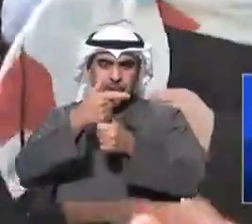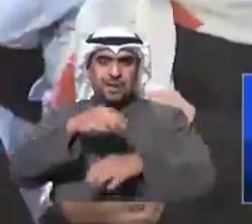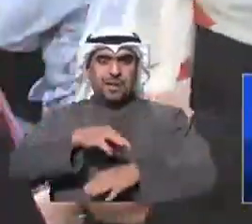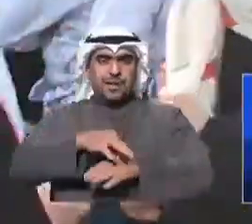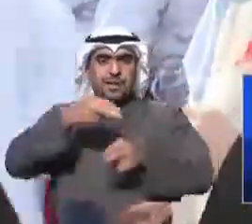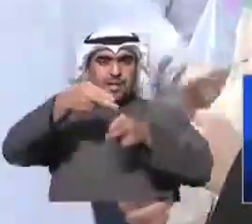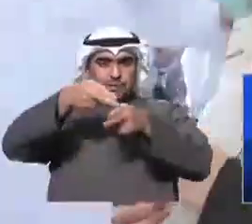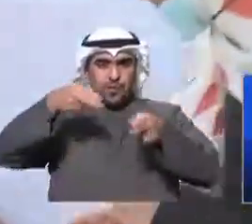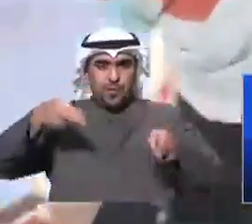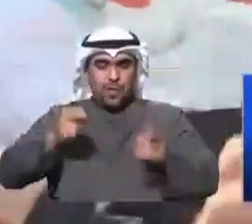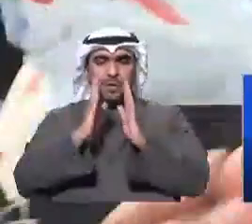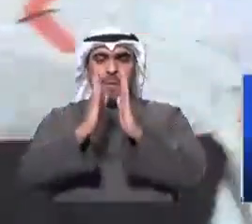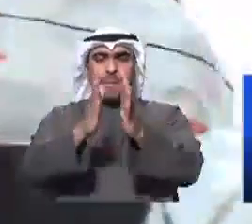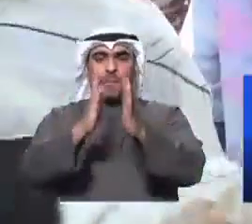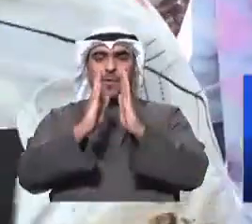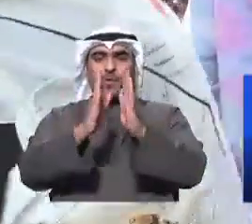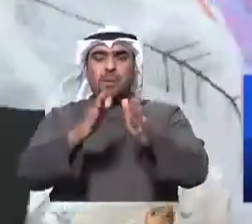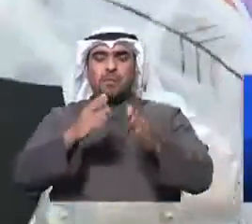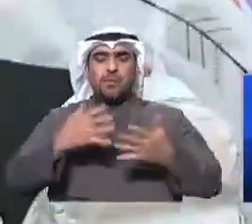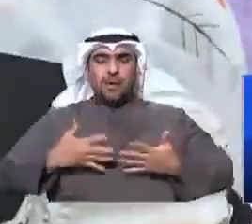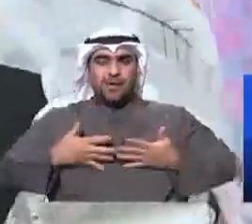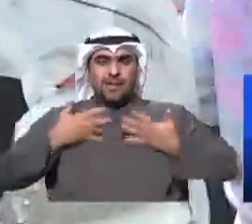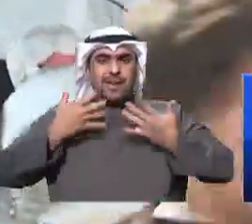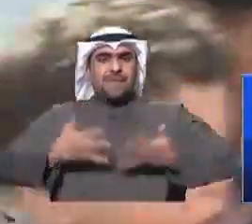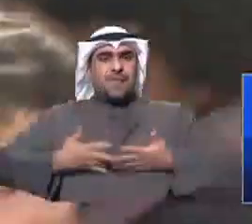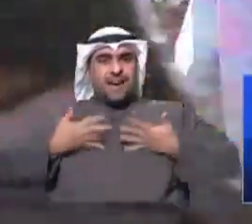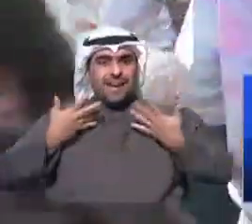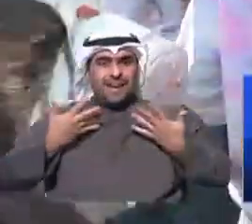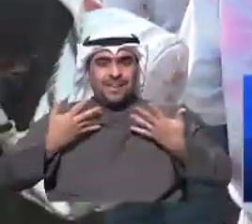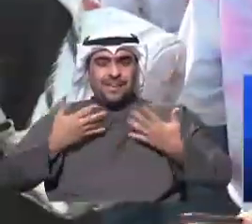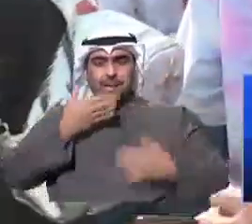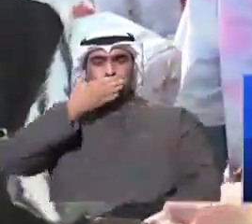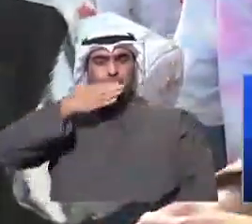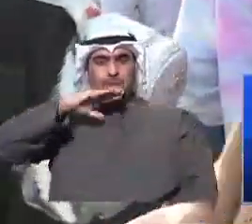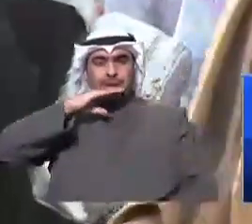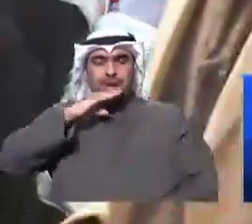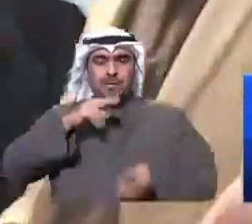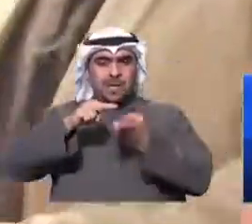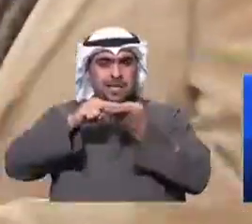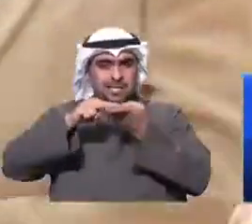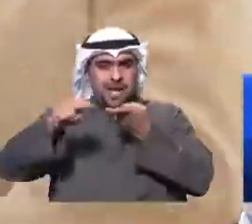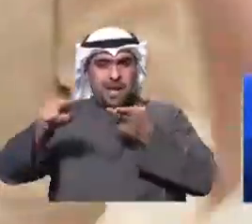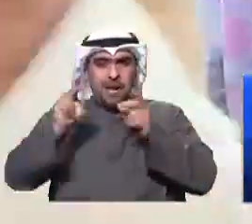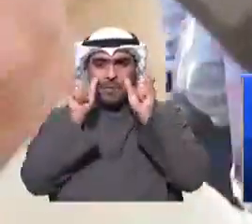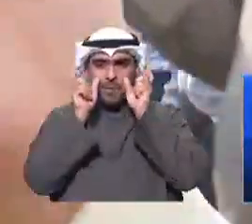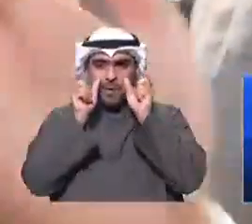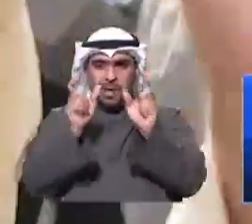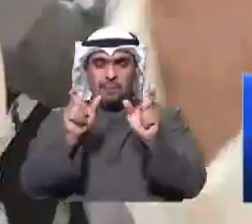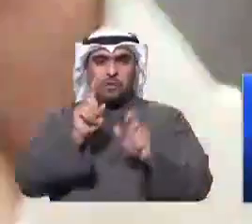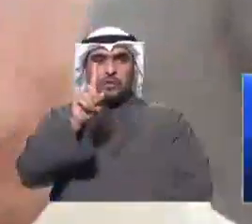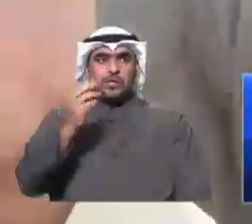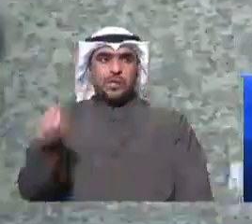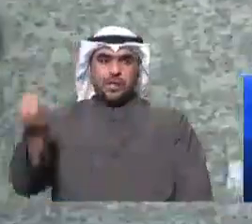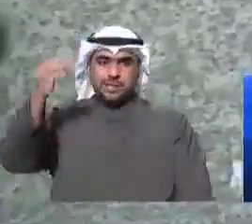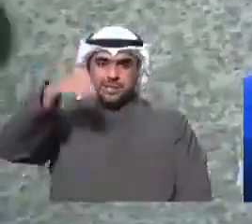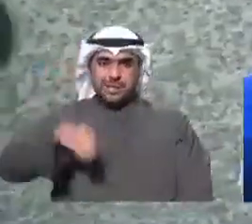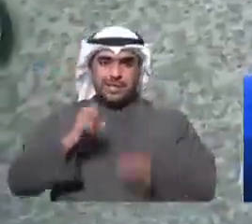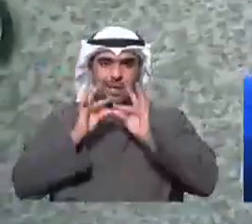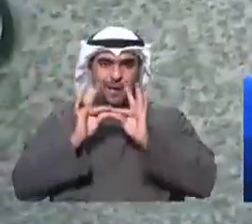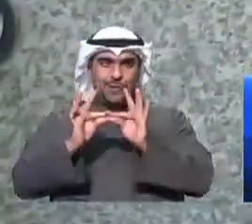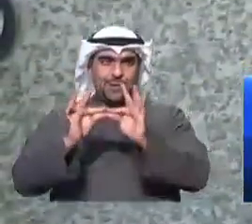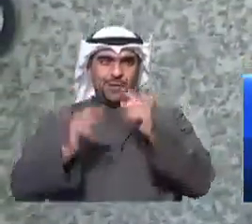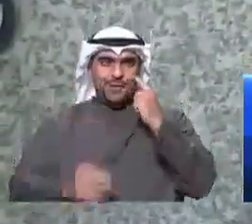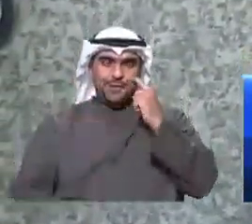الفرحة هذه، وعيد التحرير ونعمة الأمن والأمان والسلام، وعساها إن شاء الله بازدهار بإذن الله.